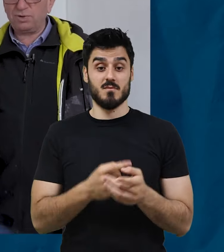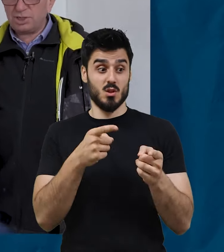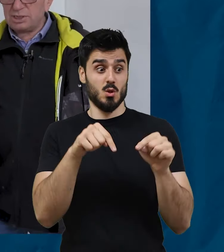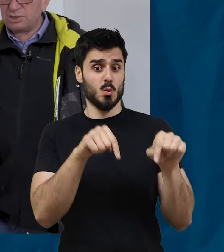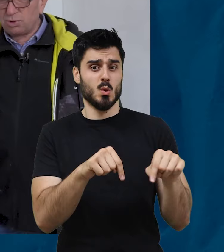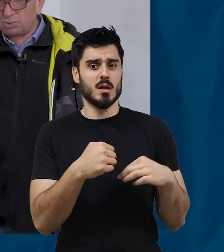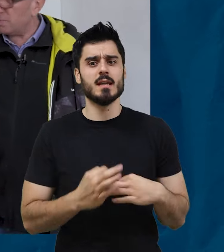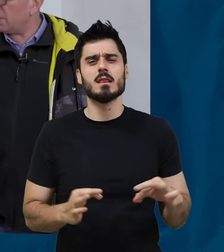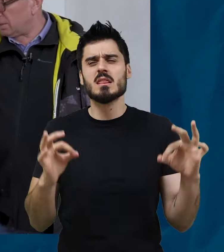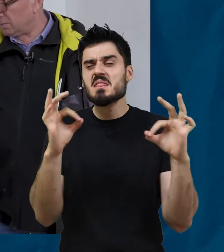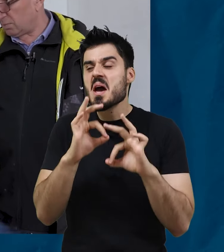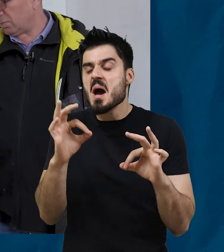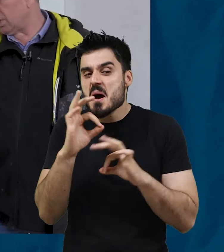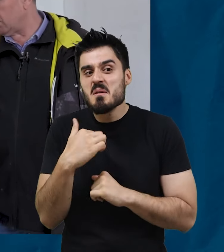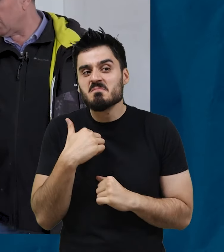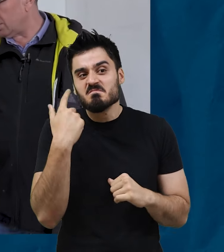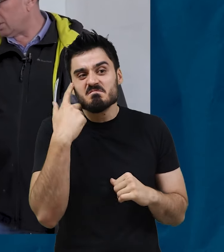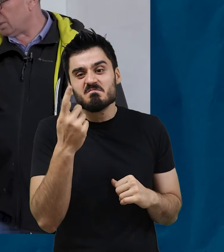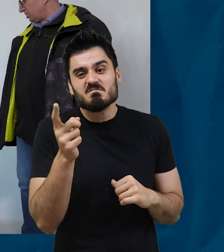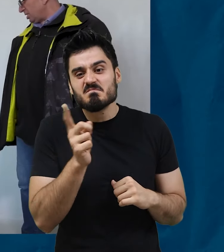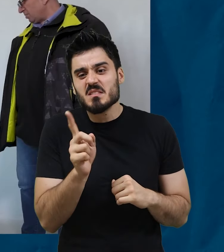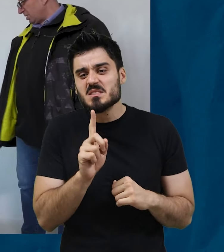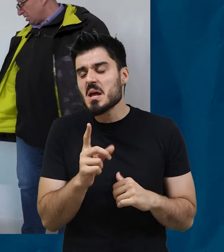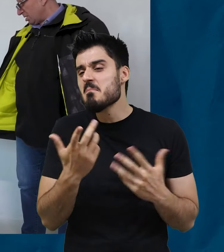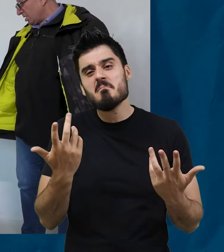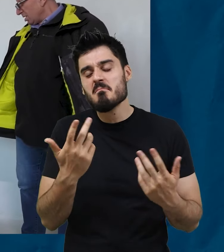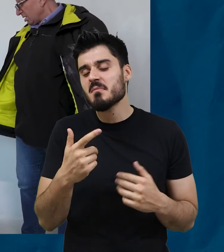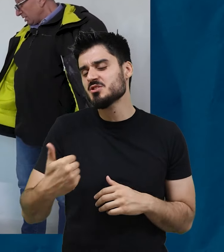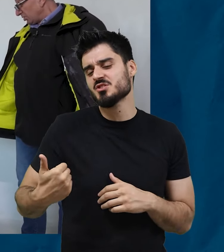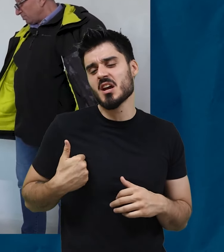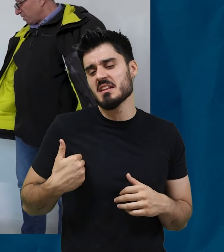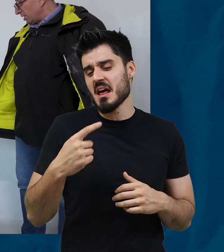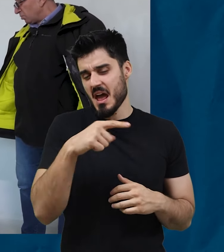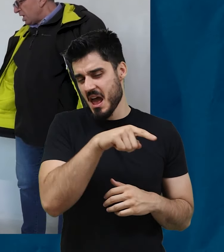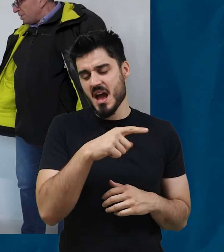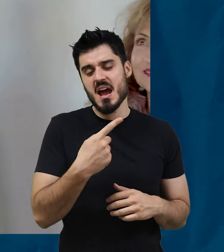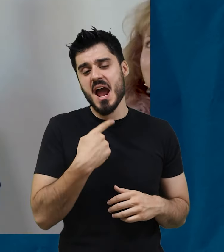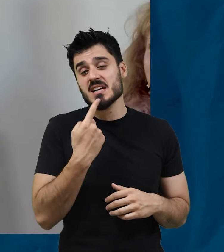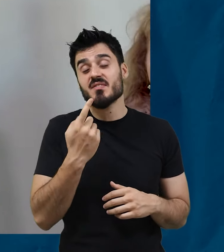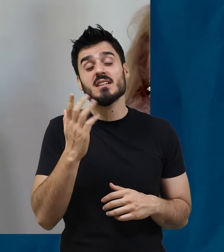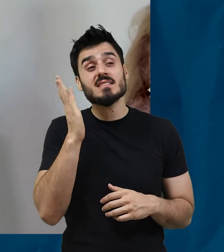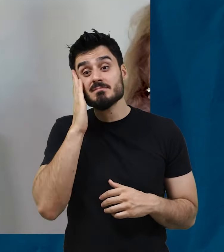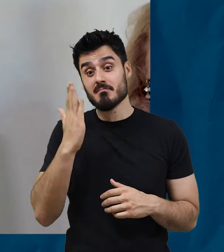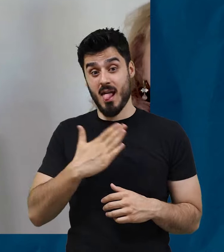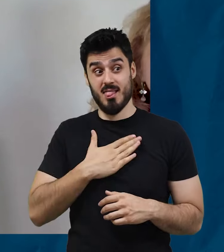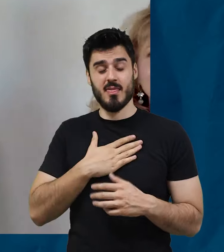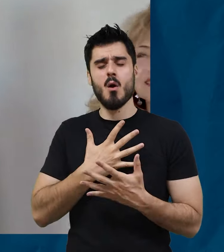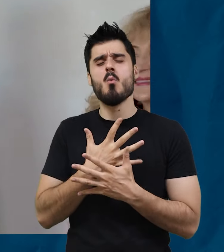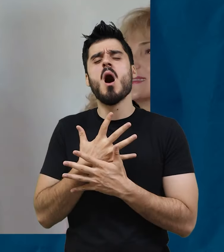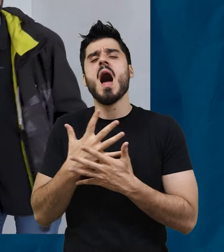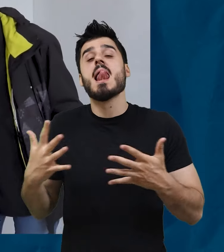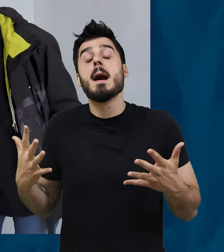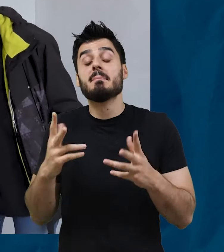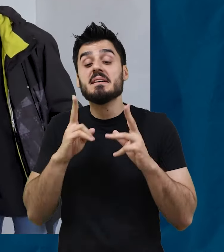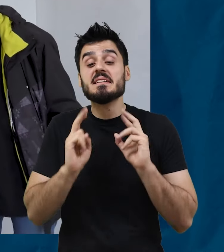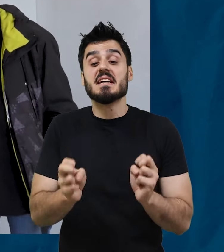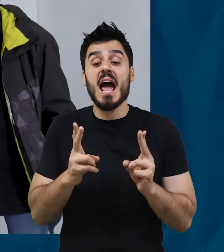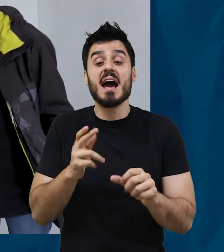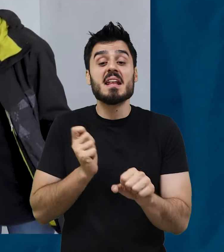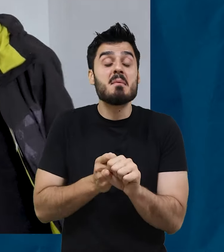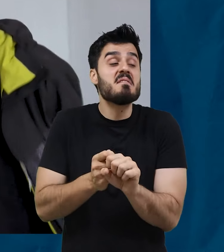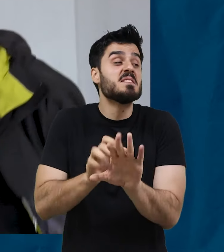никакво виждане, защото за мен е действително, както каза жена ми, нашата спалня е голяма. Как ще се направим? Никаква идея